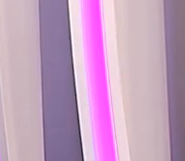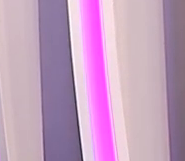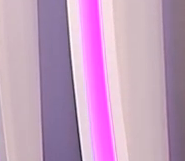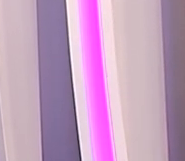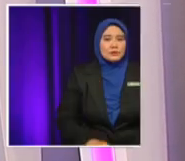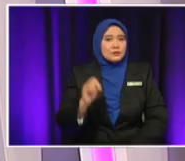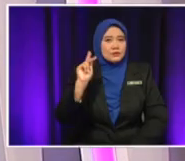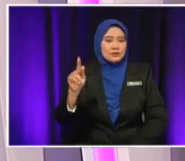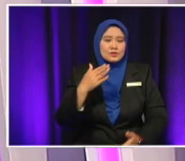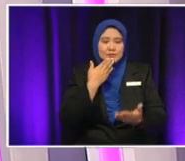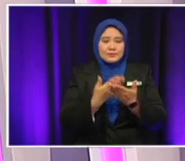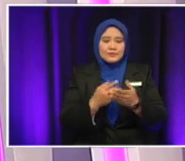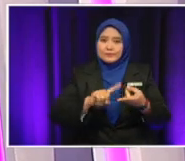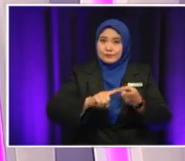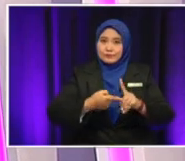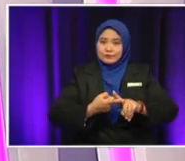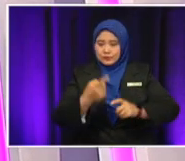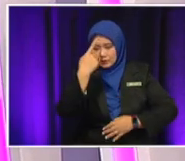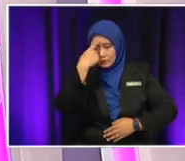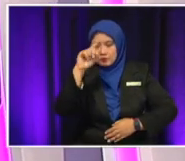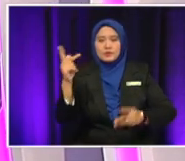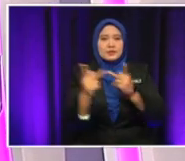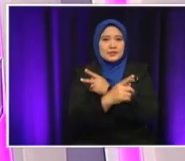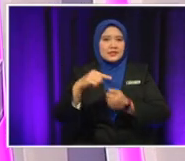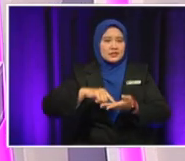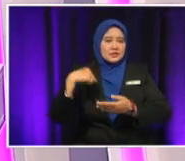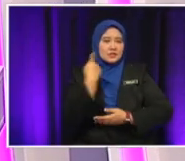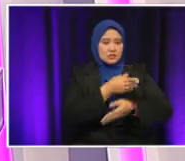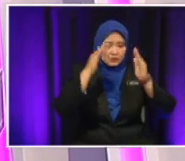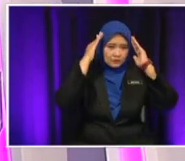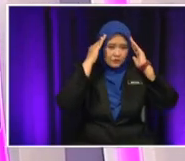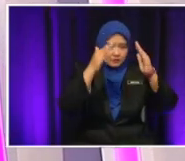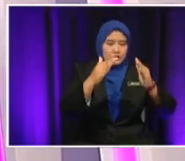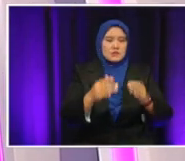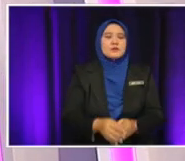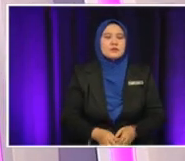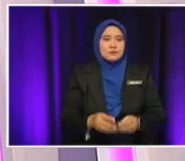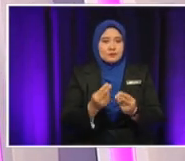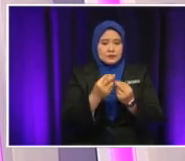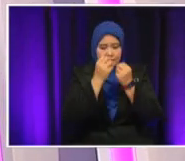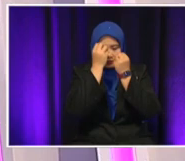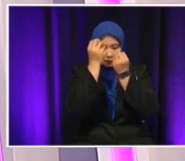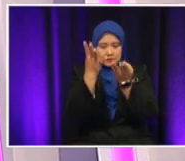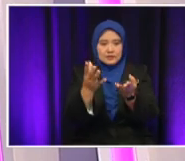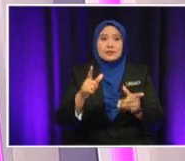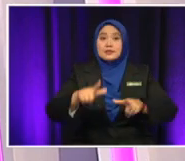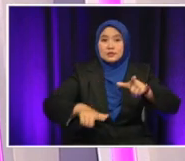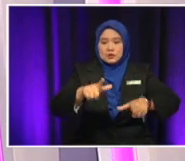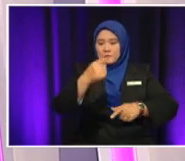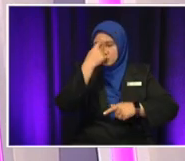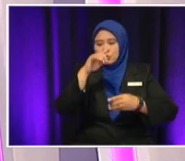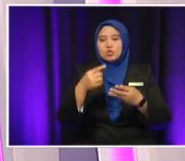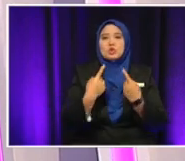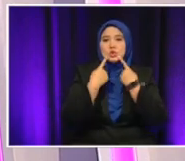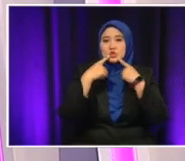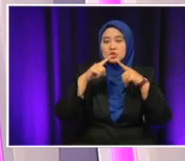Oke baik kawan-kawan untuk segmen ini kita tidak fokuskan pula kepada penerangan langkah-langkah dalam menjawab soal